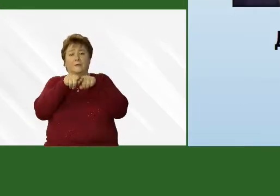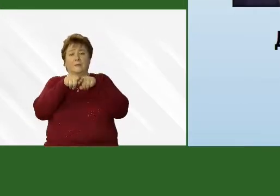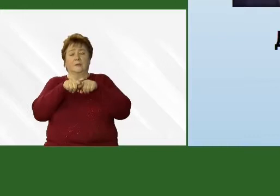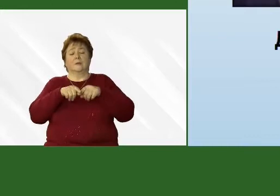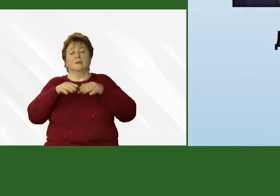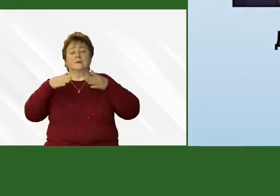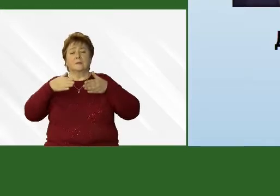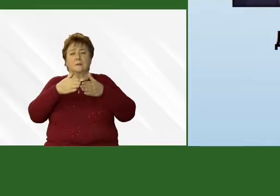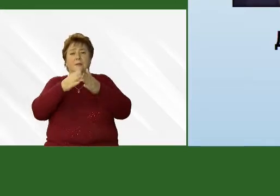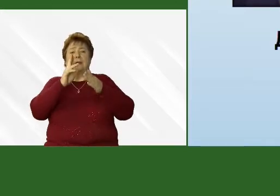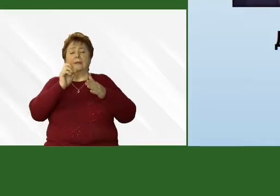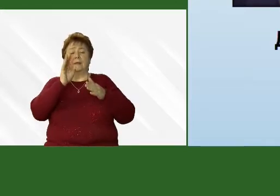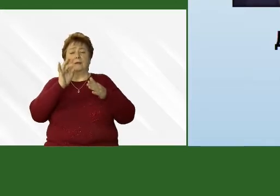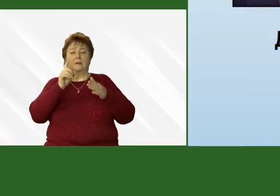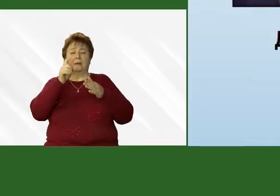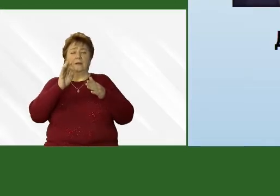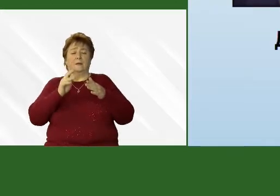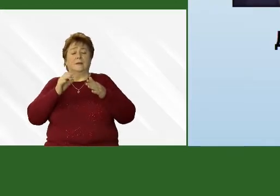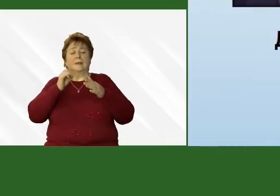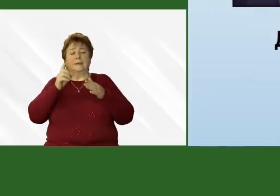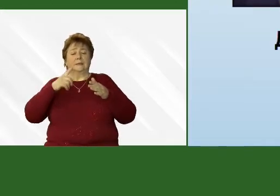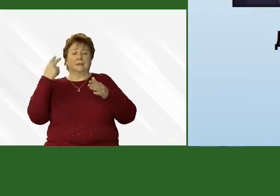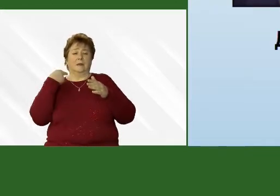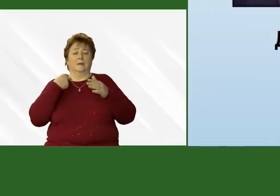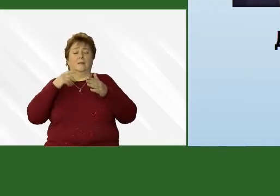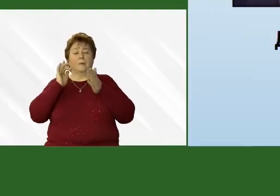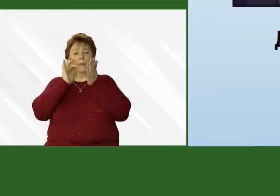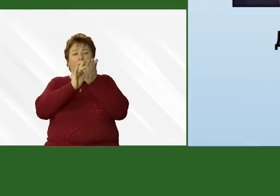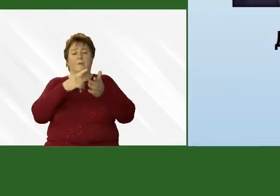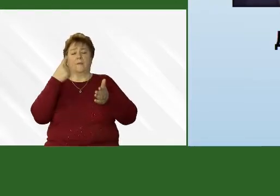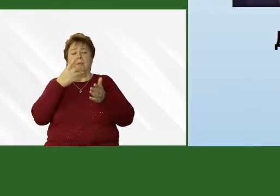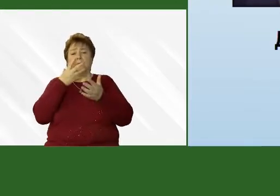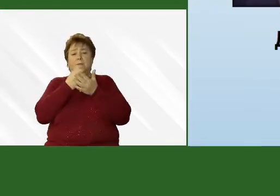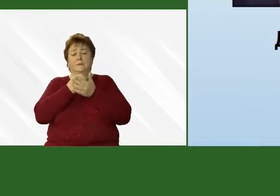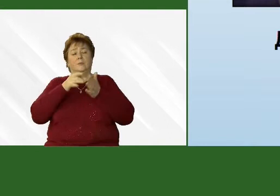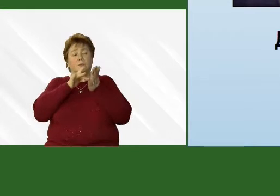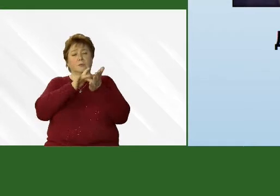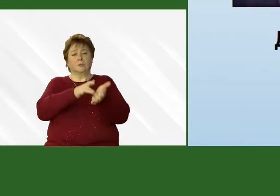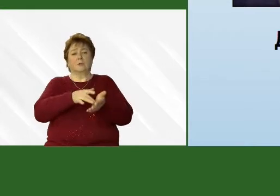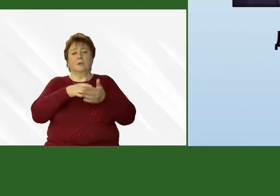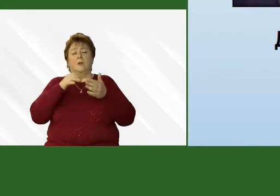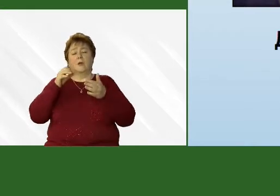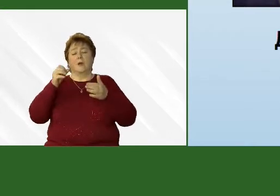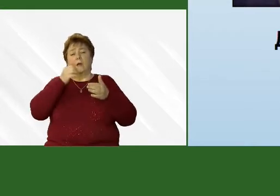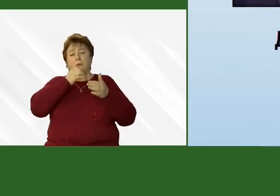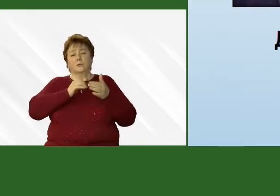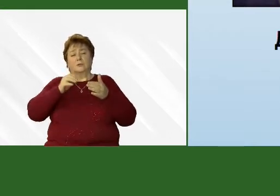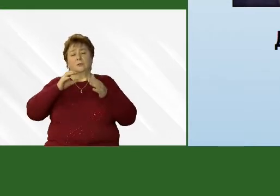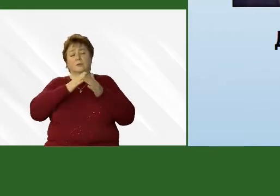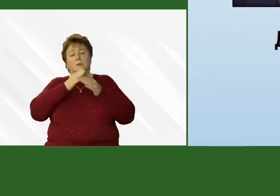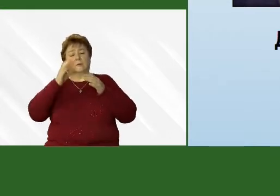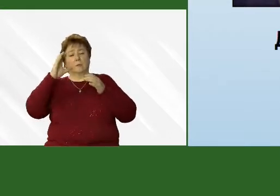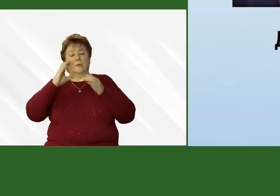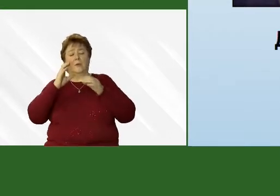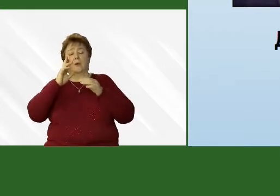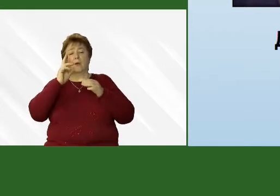одновременно с плаванием Кергилена из Англии отправился в первое свое путешествие в южное полушарие